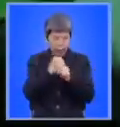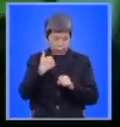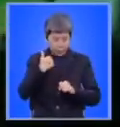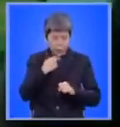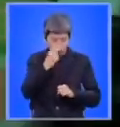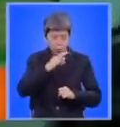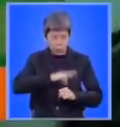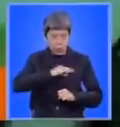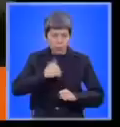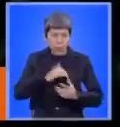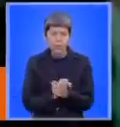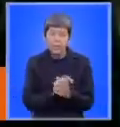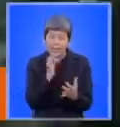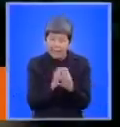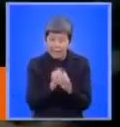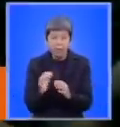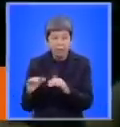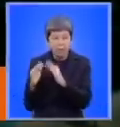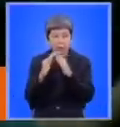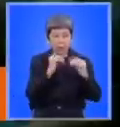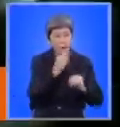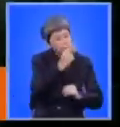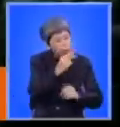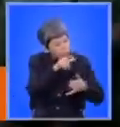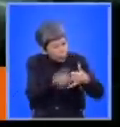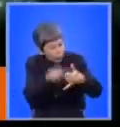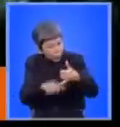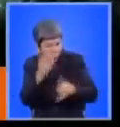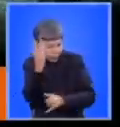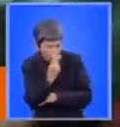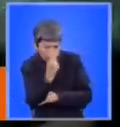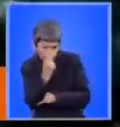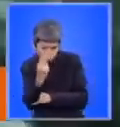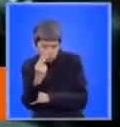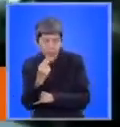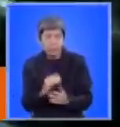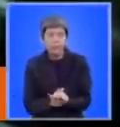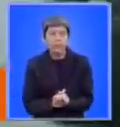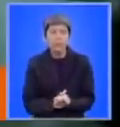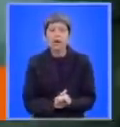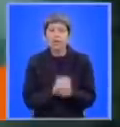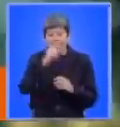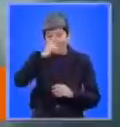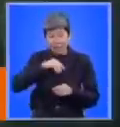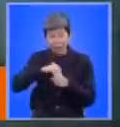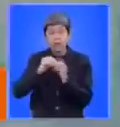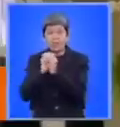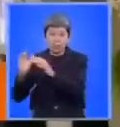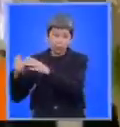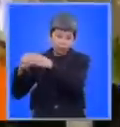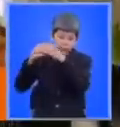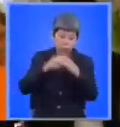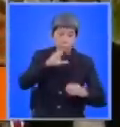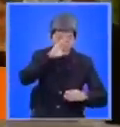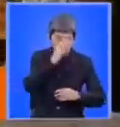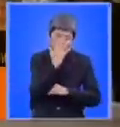ที่เกิดขึ้นเมื่อเข้าสู่ที่พักก็ได้มีการประเมินความเครียดอาการซึมเศร้าต่างๆด้วยโดยคนไทยที่กลับจากอู่ฮั่นมีผู้ป่วย